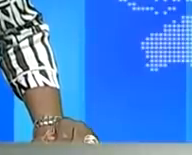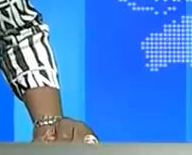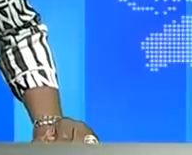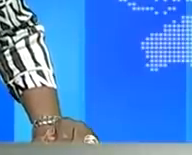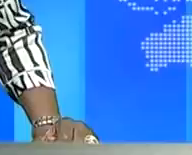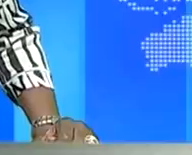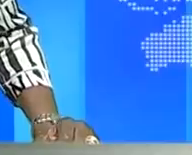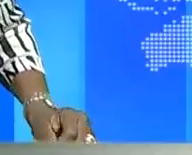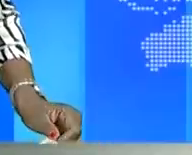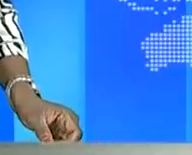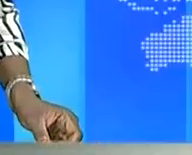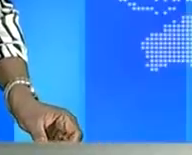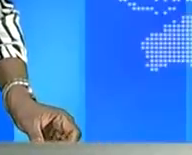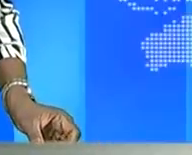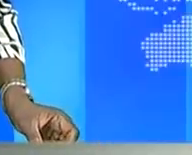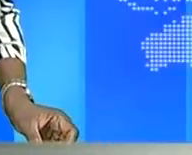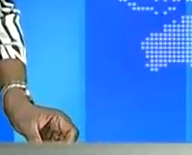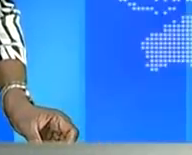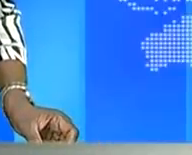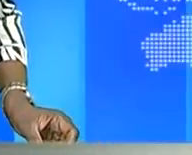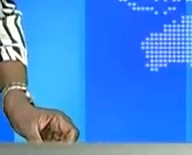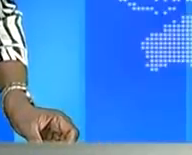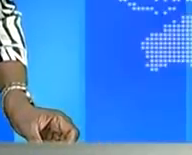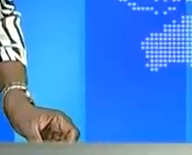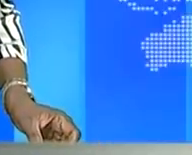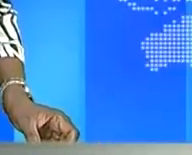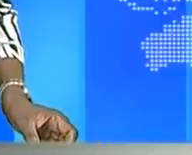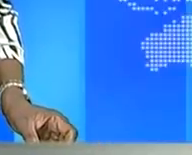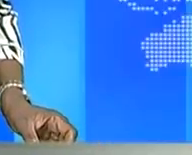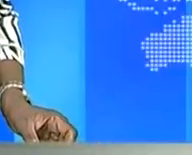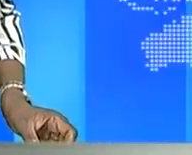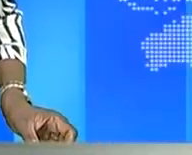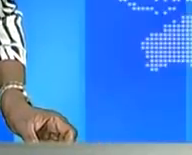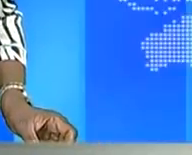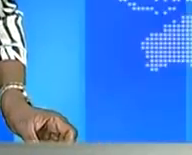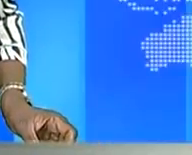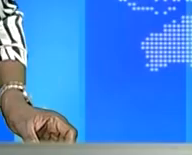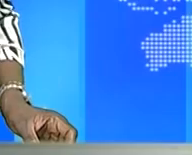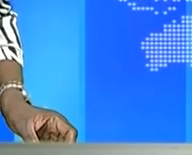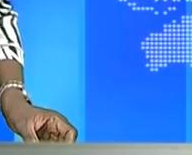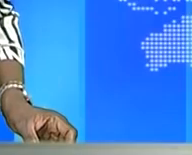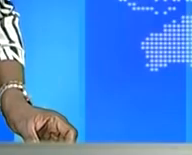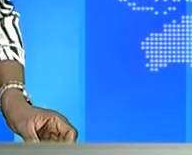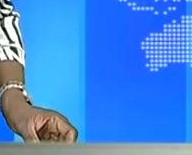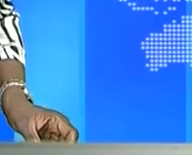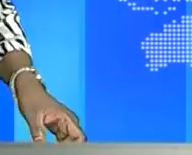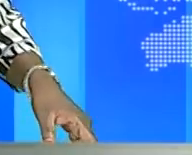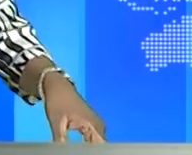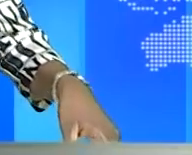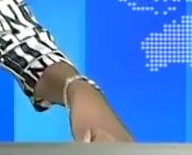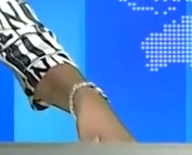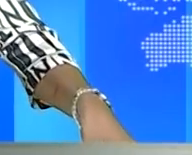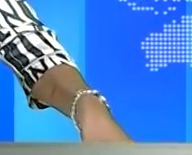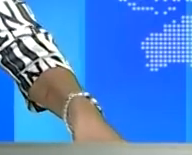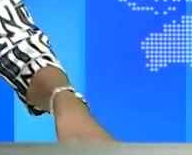du médicament pour combattre la Covid-19, des sujets au centre des entretiens qu'a eu le chef de l'État avec les membres du